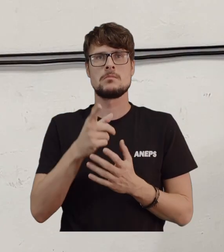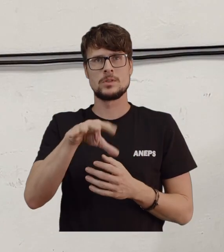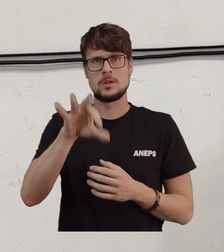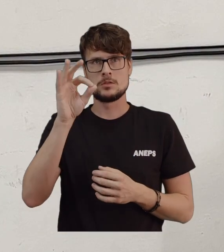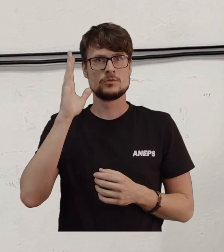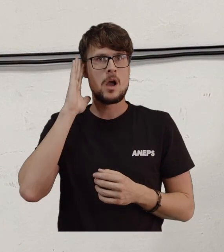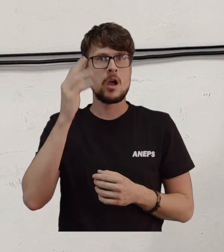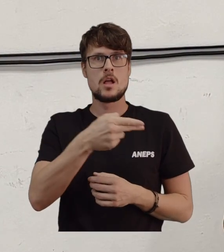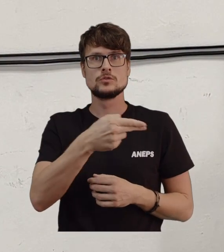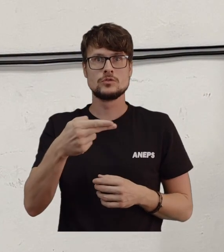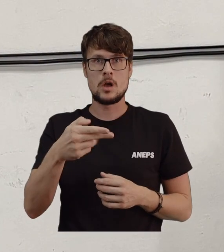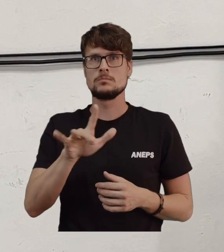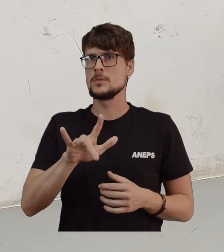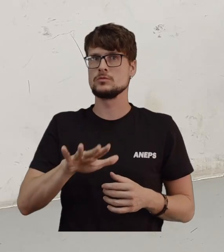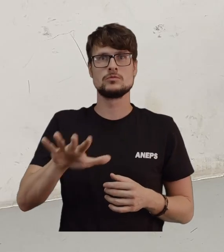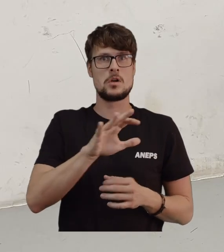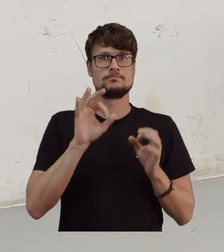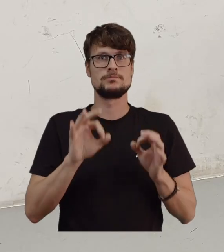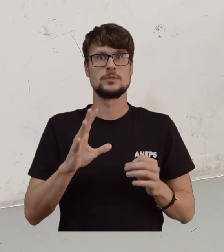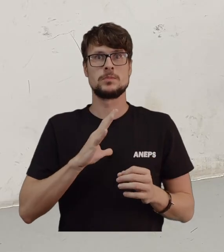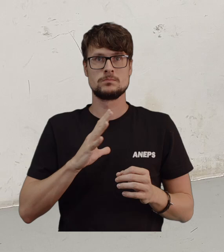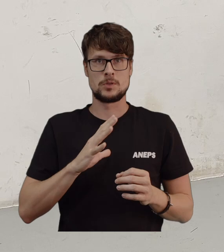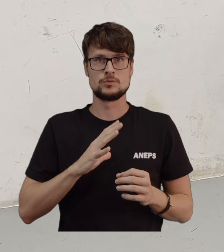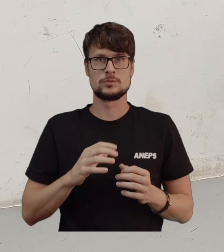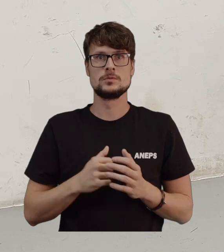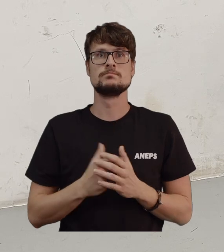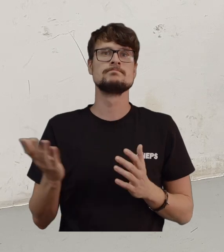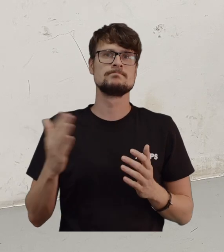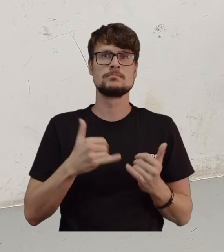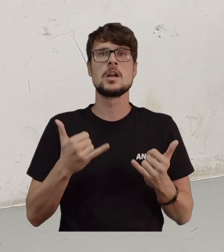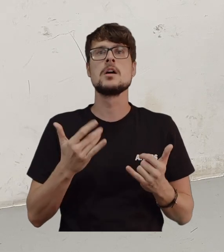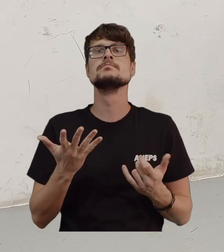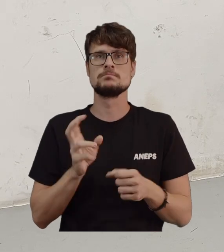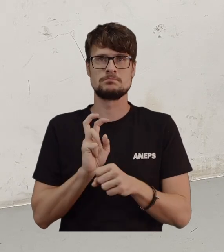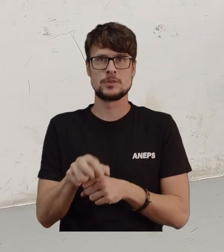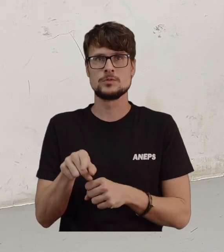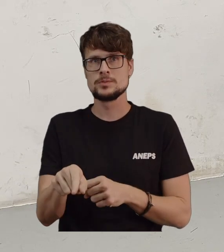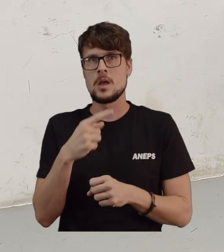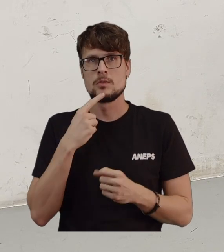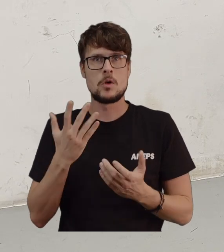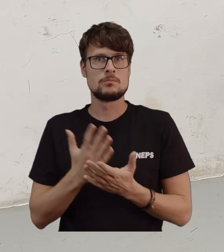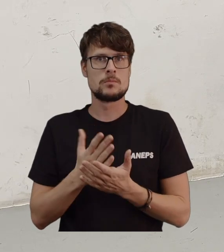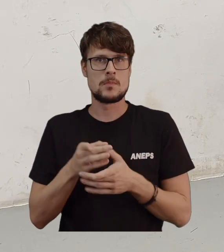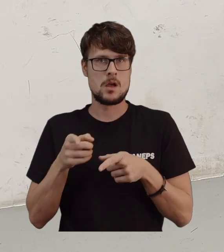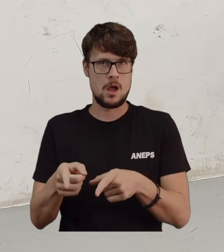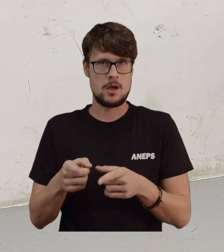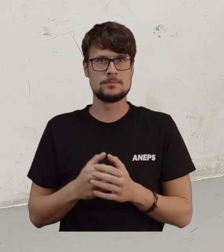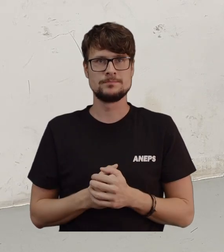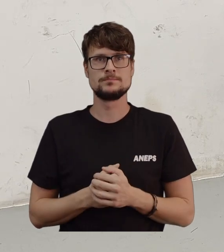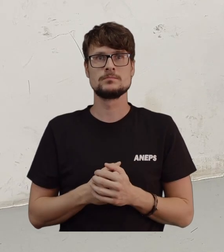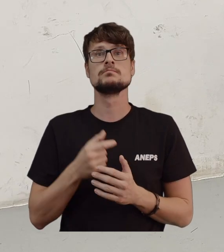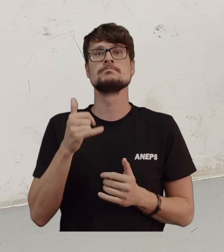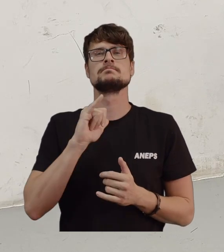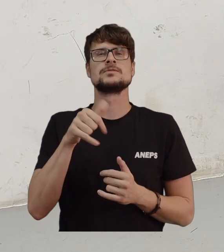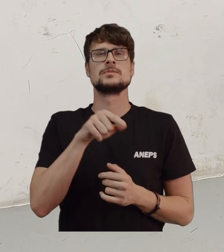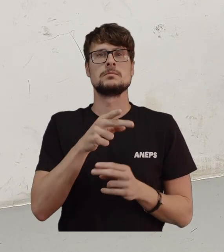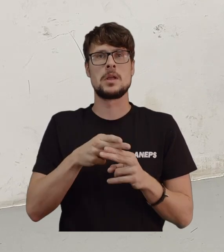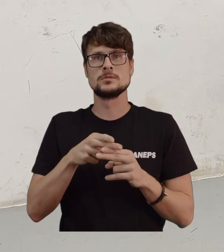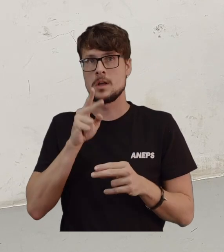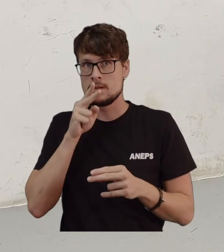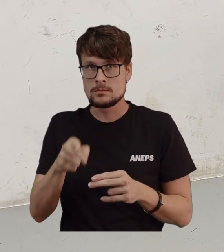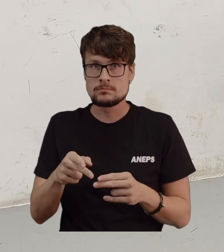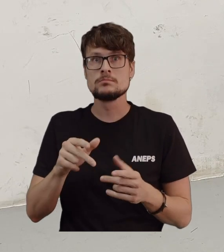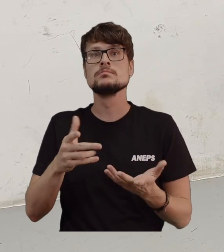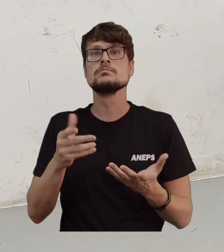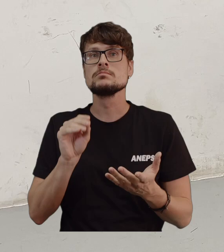Ak sme našli niekoho ležať a priestor je bezpečný, potrebujeme k nemu pristúpiť. Ako náhle sme pri pacientovi, vieme